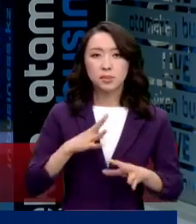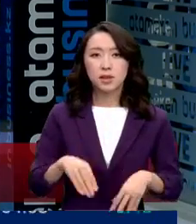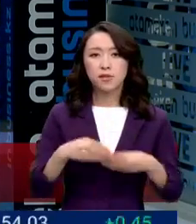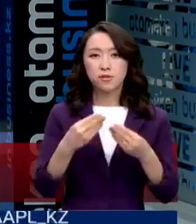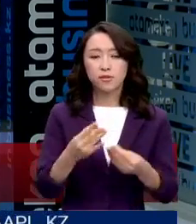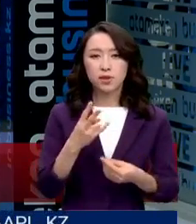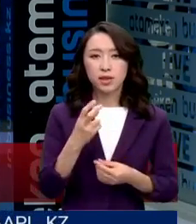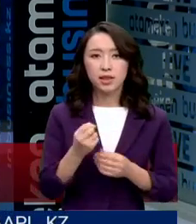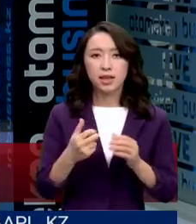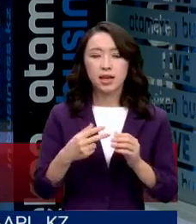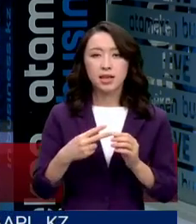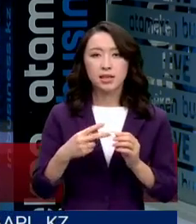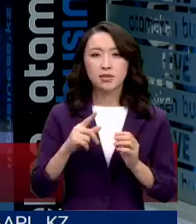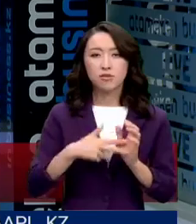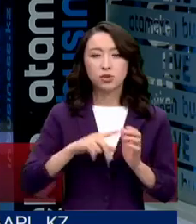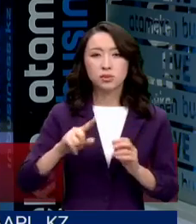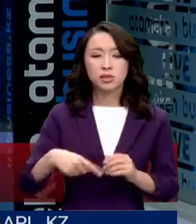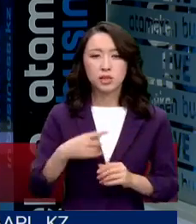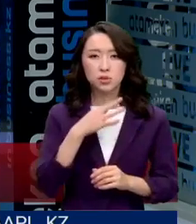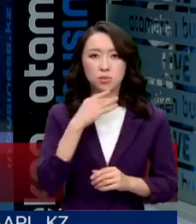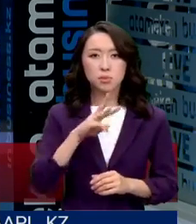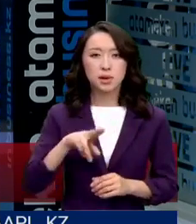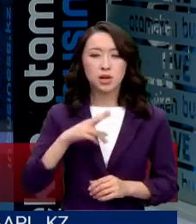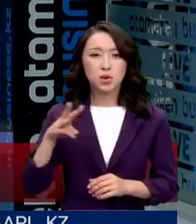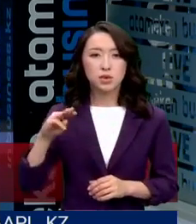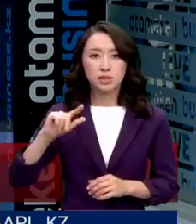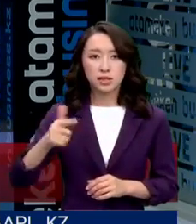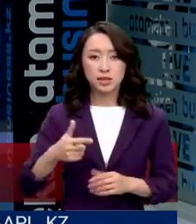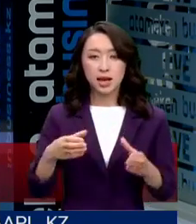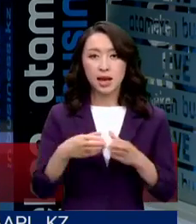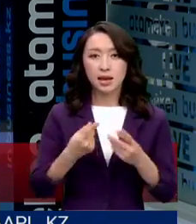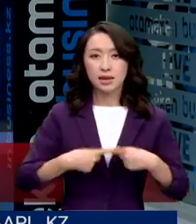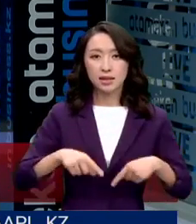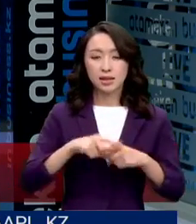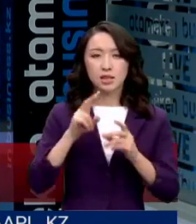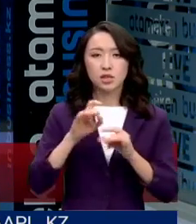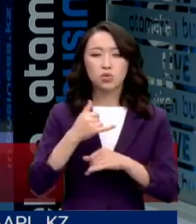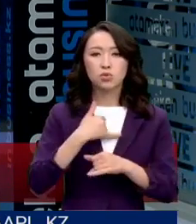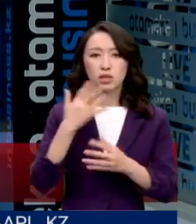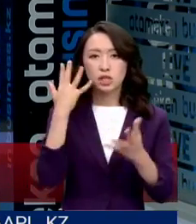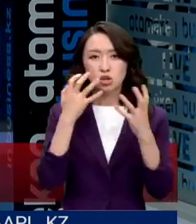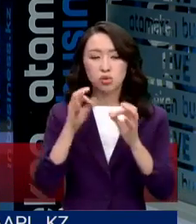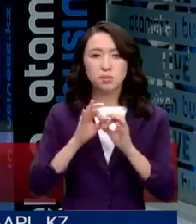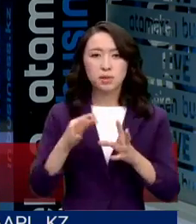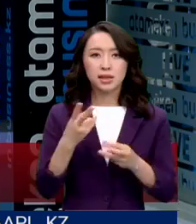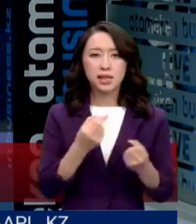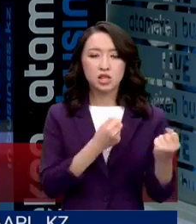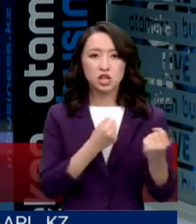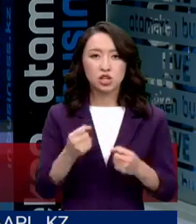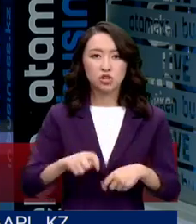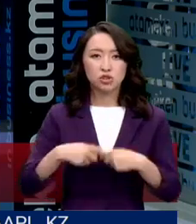выделено 1,8 миллиарда тенге. Подрядная организация уверяет, что у них есть серьезные причины для задержки сдачи